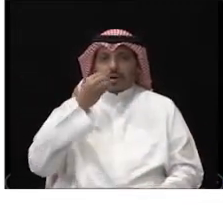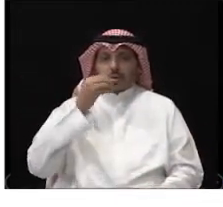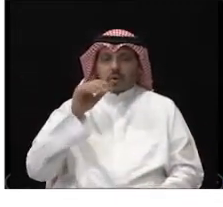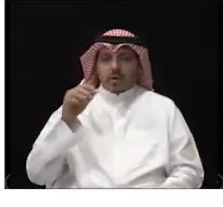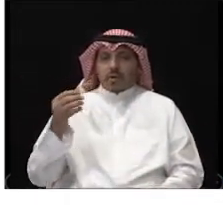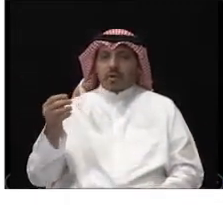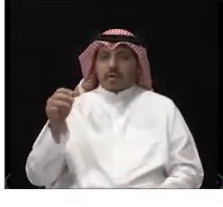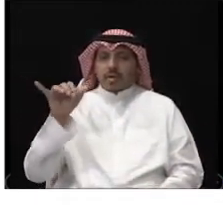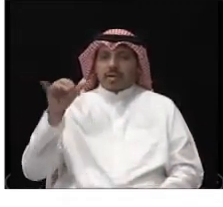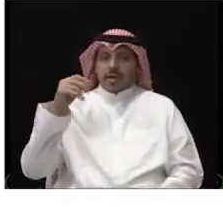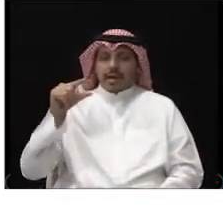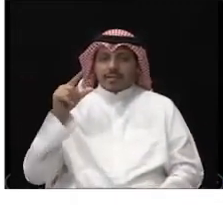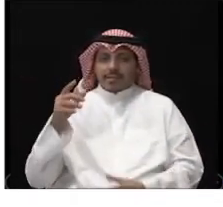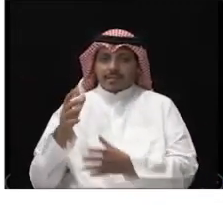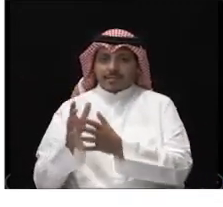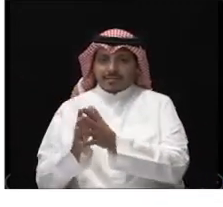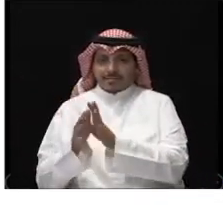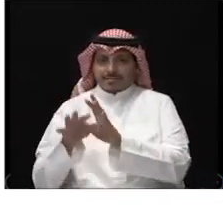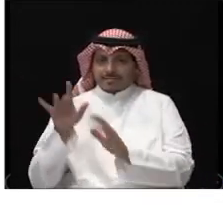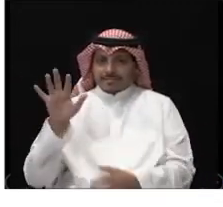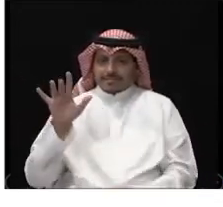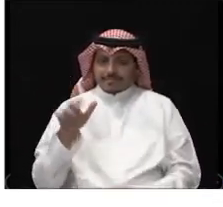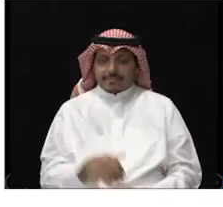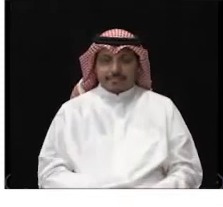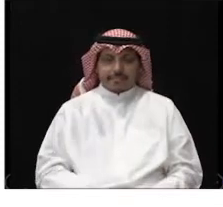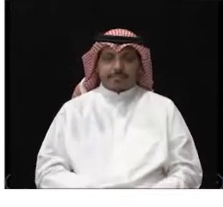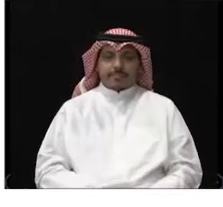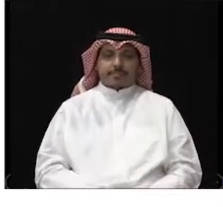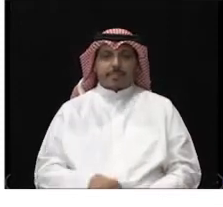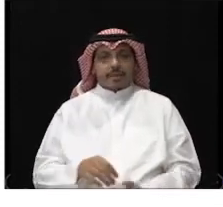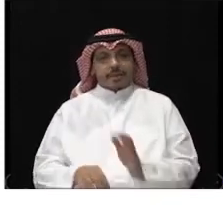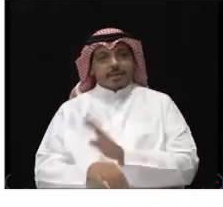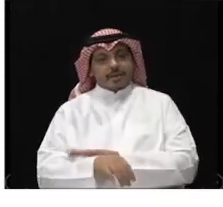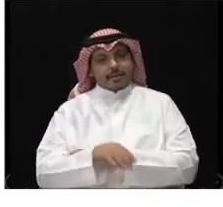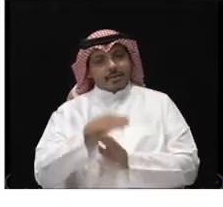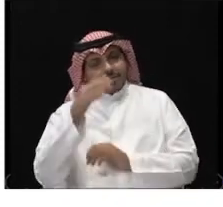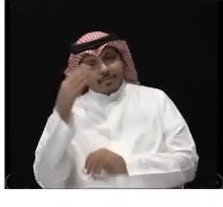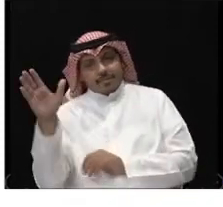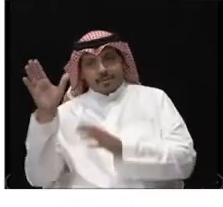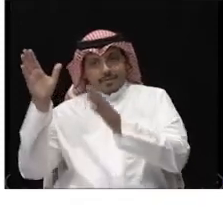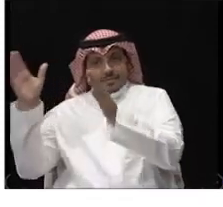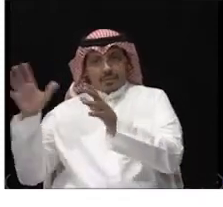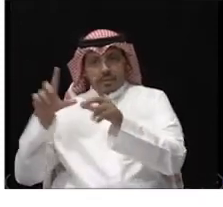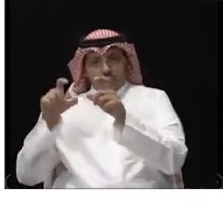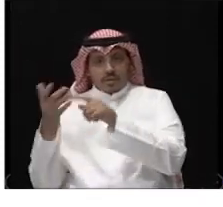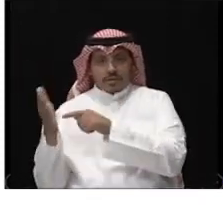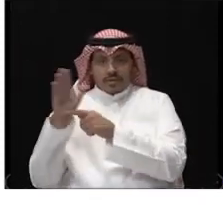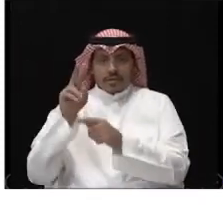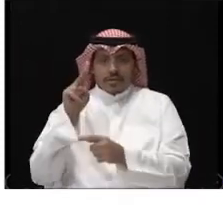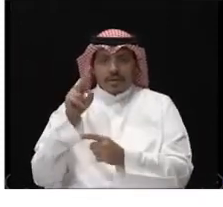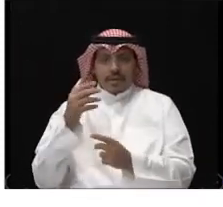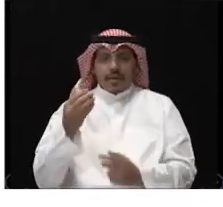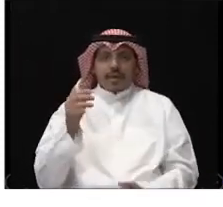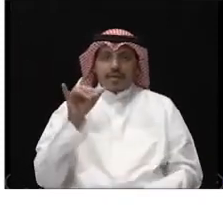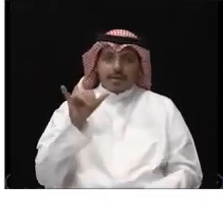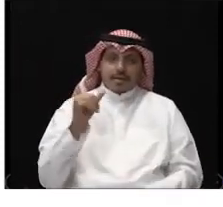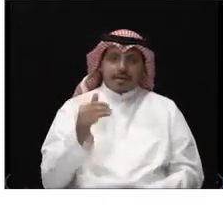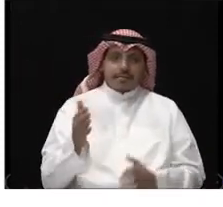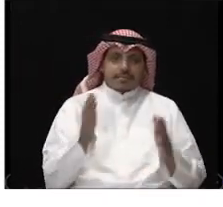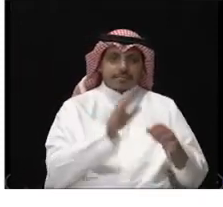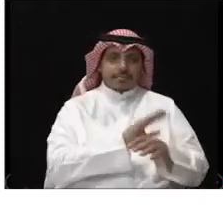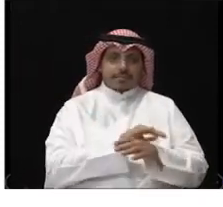على يمين الشاشة حرف الياء، وعلى يسار الشاشة حرف الذاء، وهي حروف المراجعة